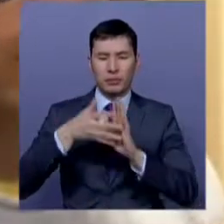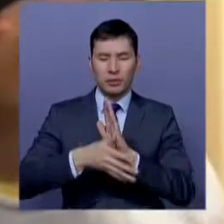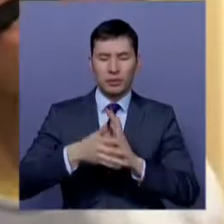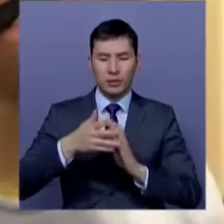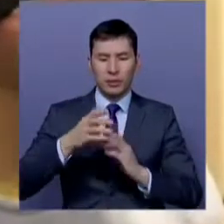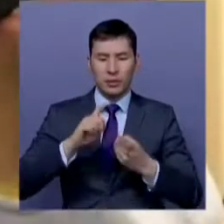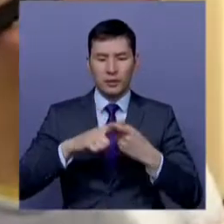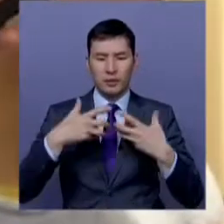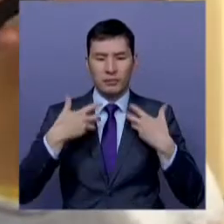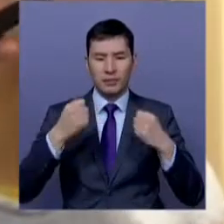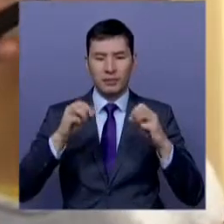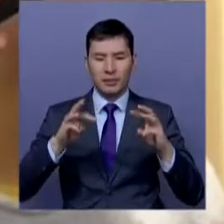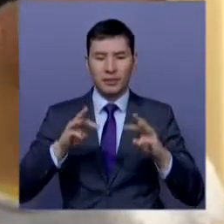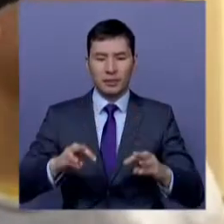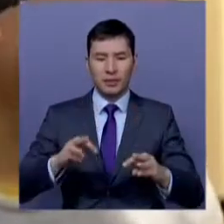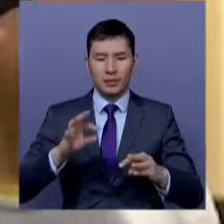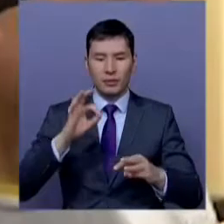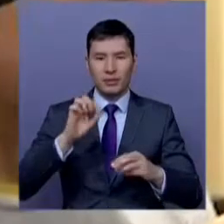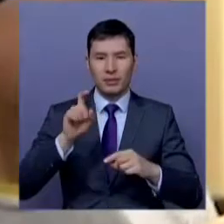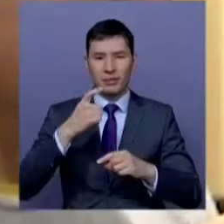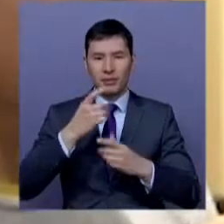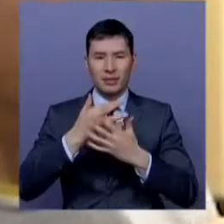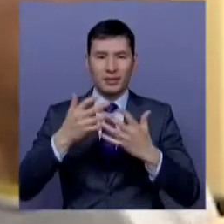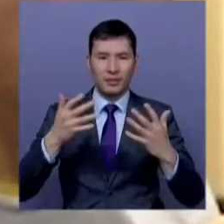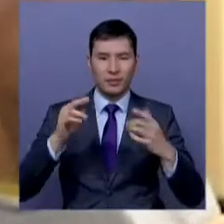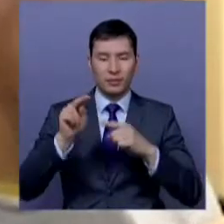министрлігінің құрамына кіретін санитарлық эпидемиологиялық қызметке,